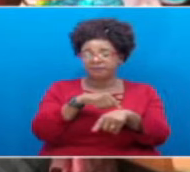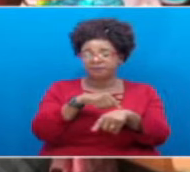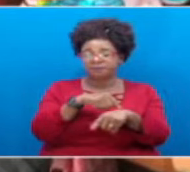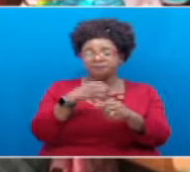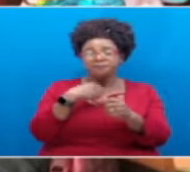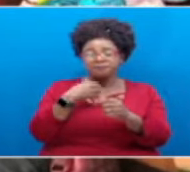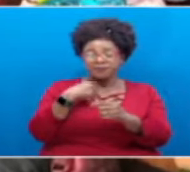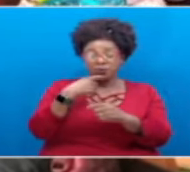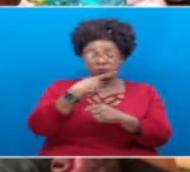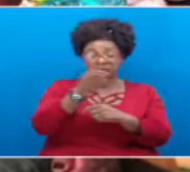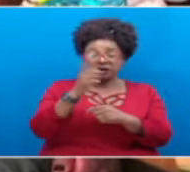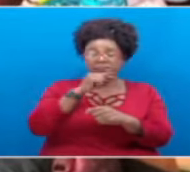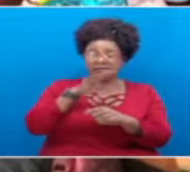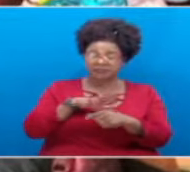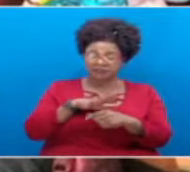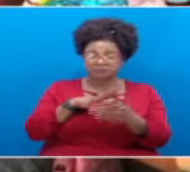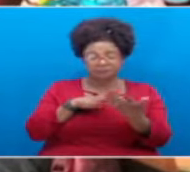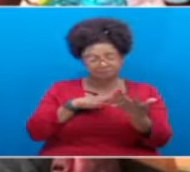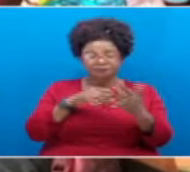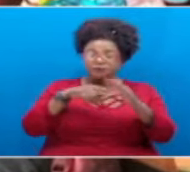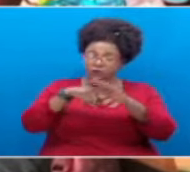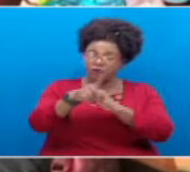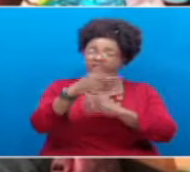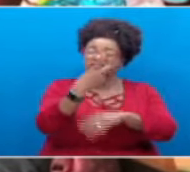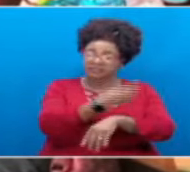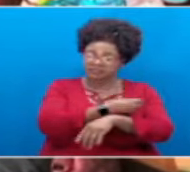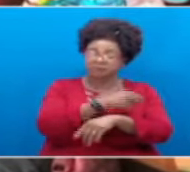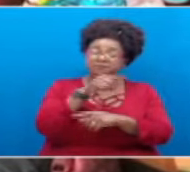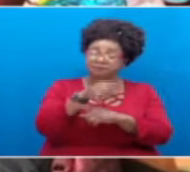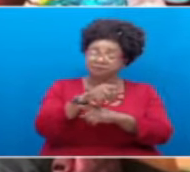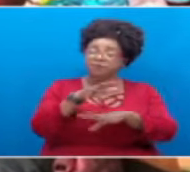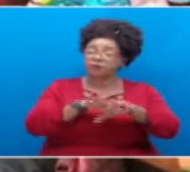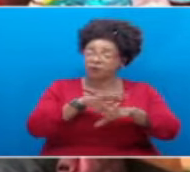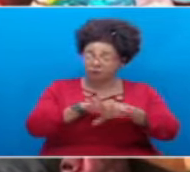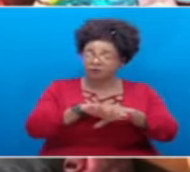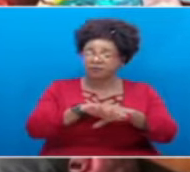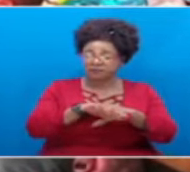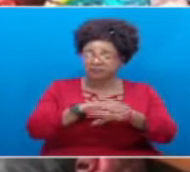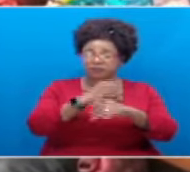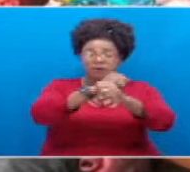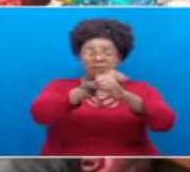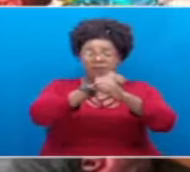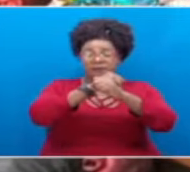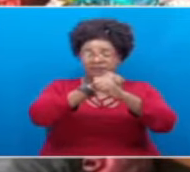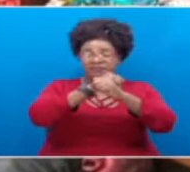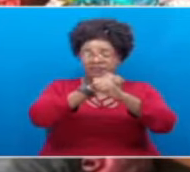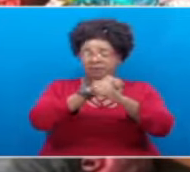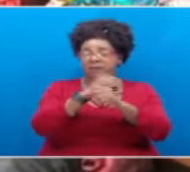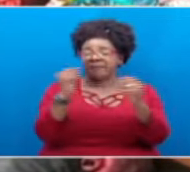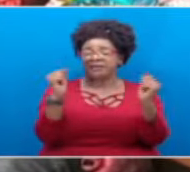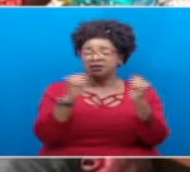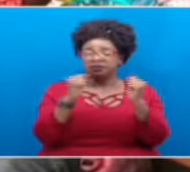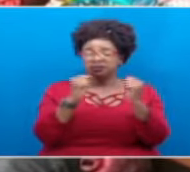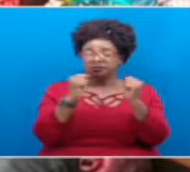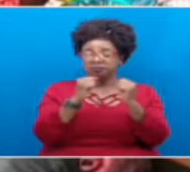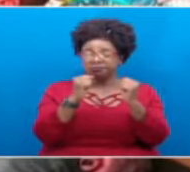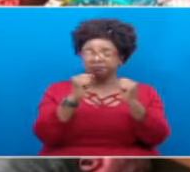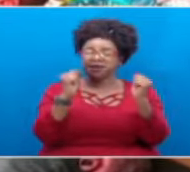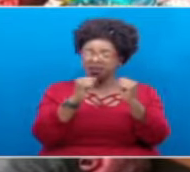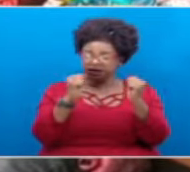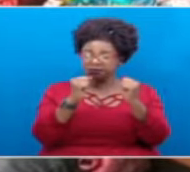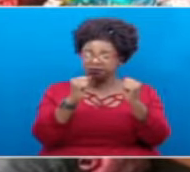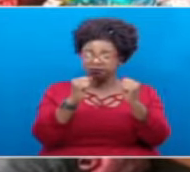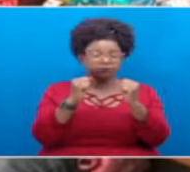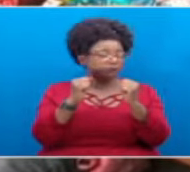wafanye waende hiyo vaccine. Hiyo vaccine ni poa. Juu itazuia malaria. Unajua tunazuia hiyo ugonjwa. Hii malaria